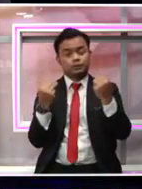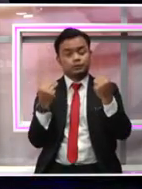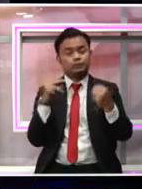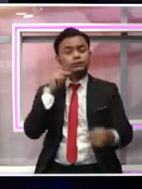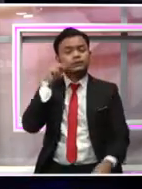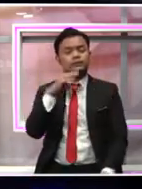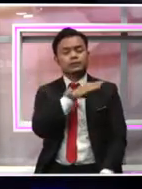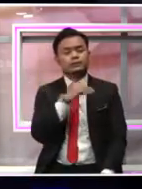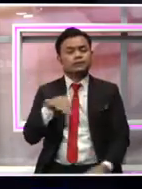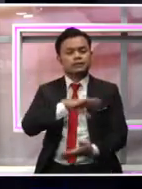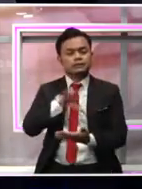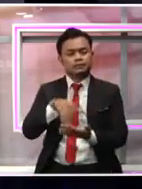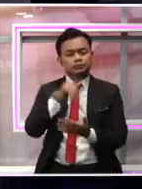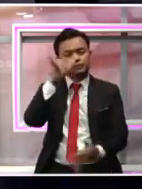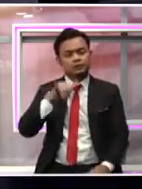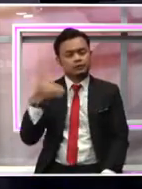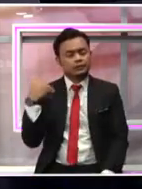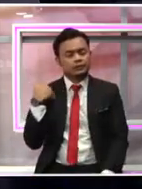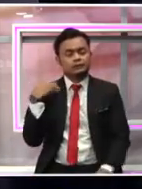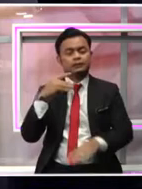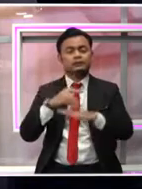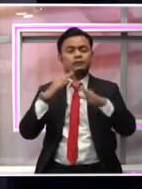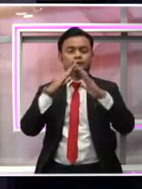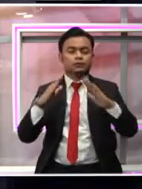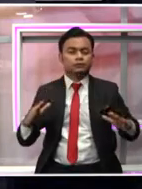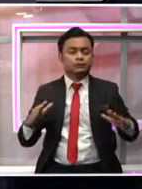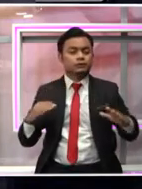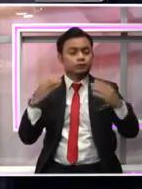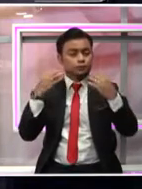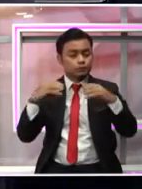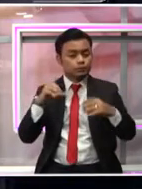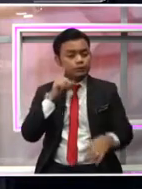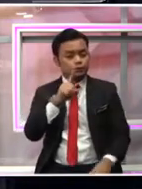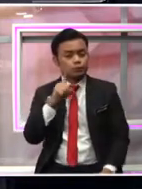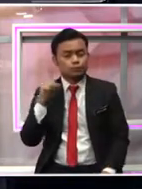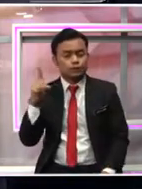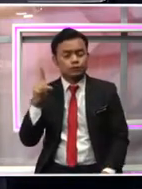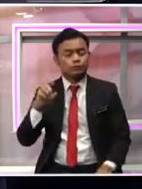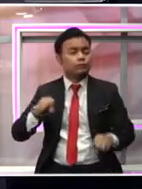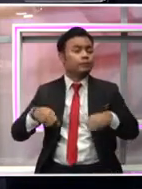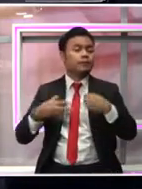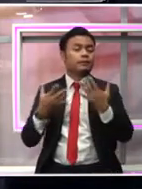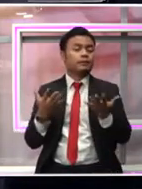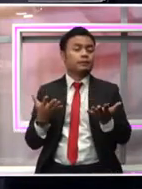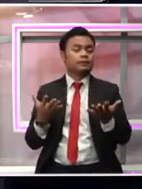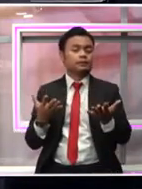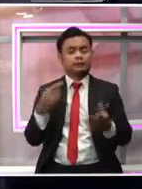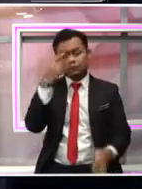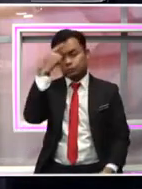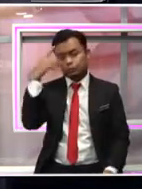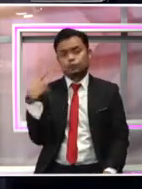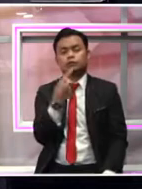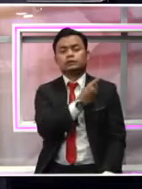anak-anak murid di rumah cube satu persatu OK Google Bagaimanakah untuk kita buat